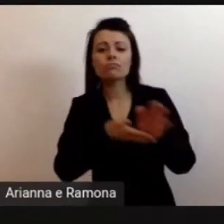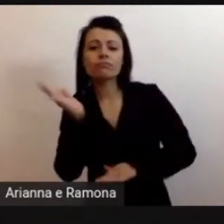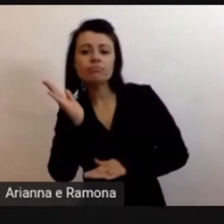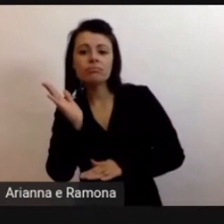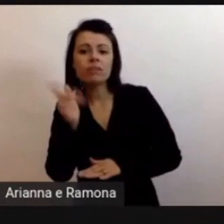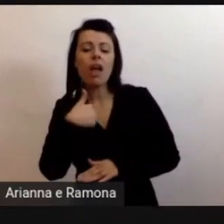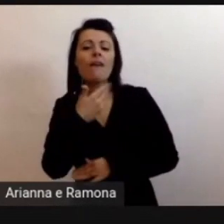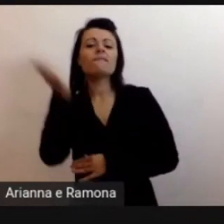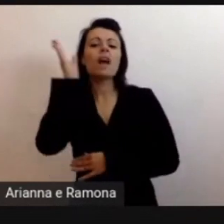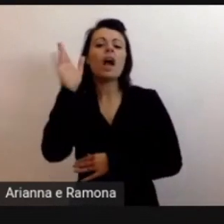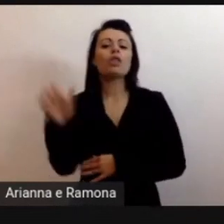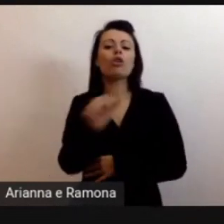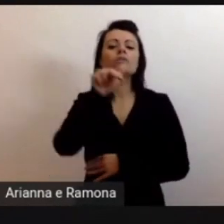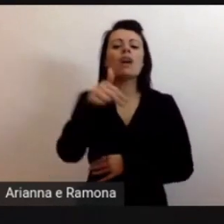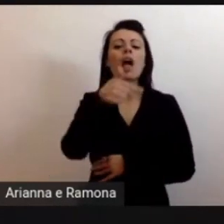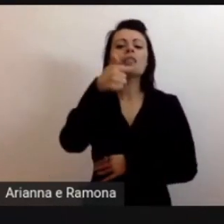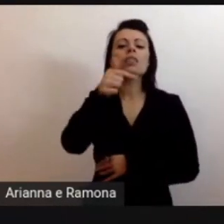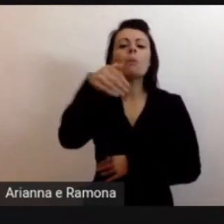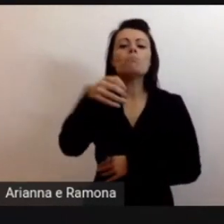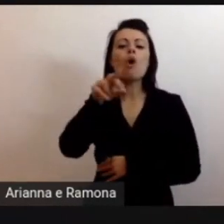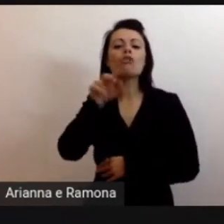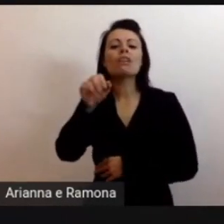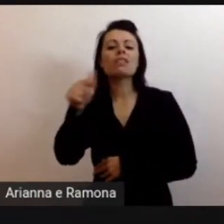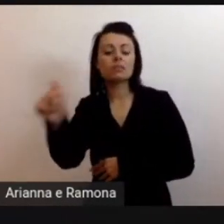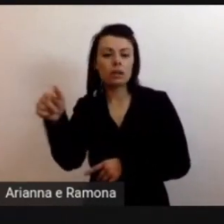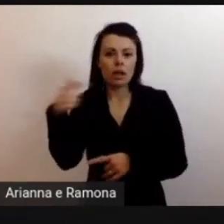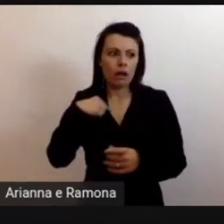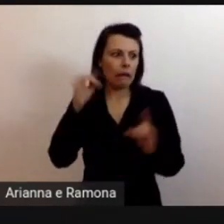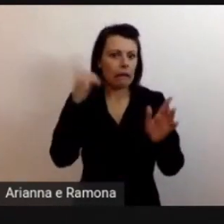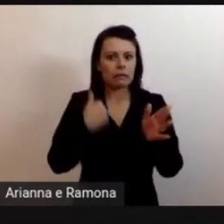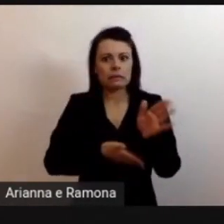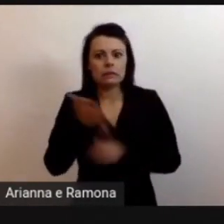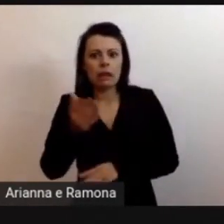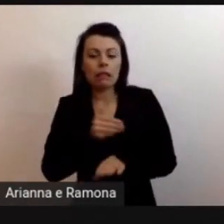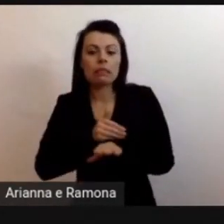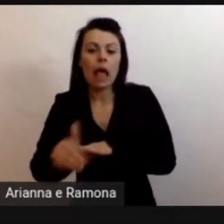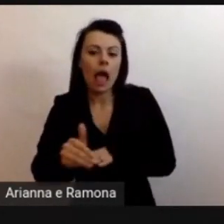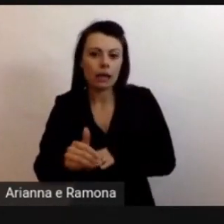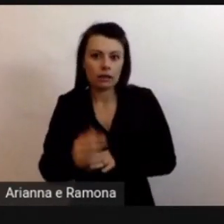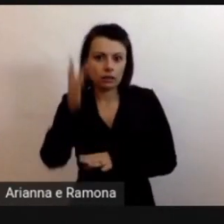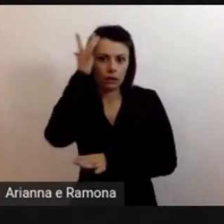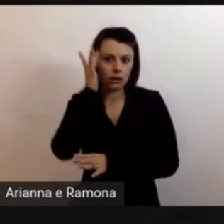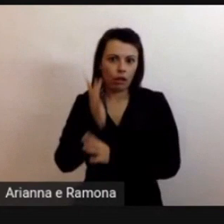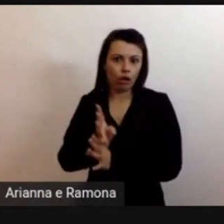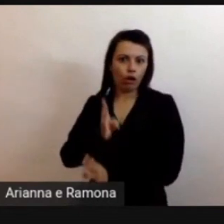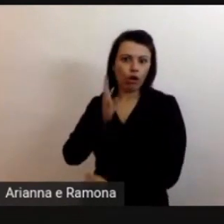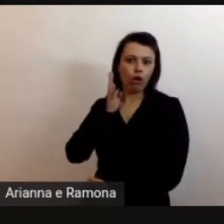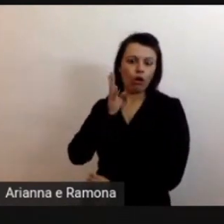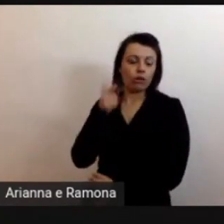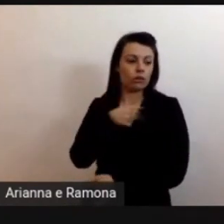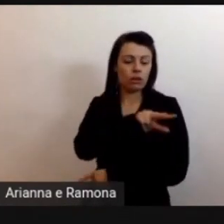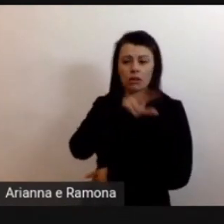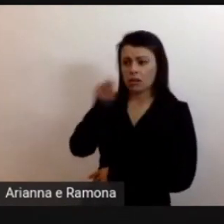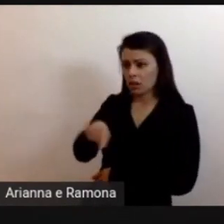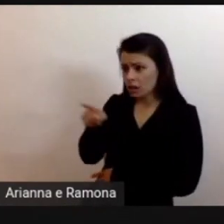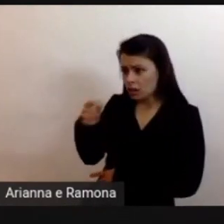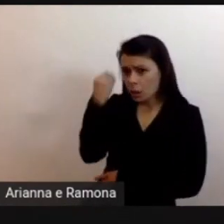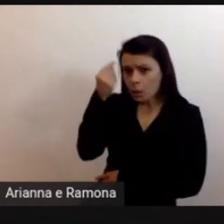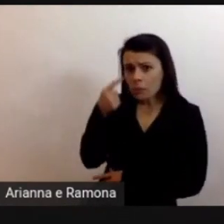9 e sabato dopo con l'opera forme e gli unici più belli vorrei